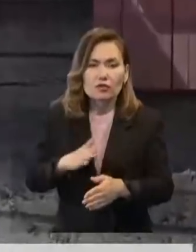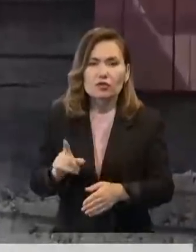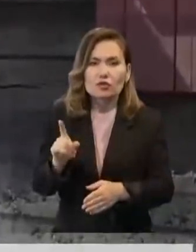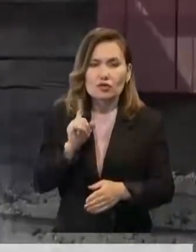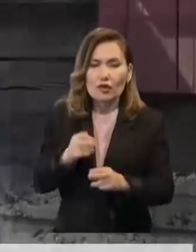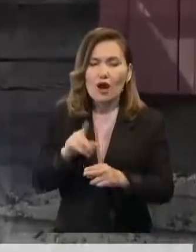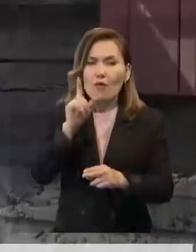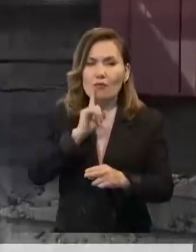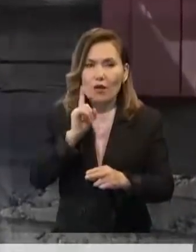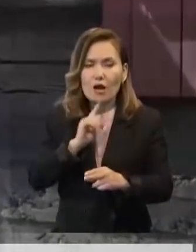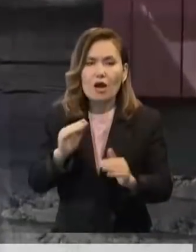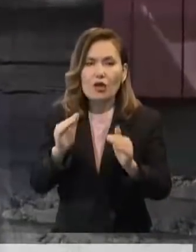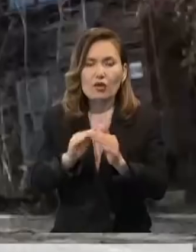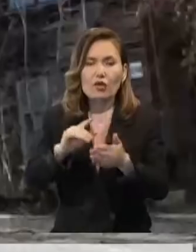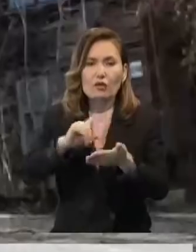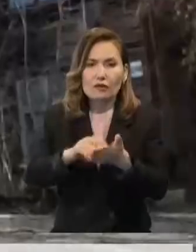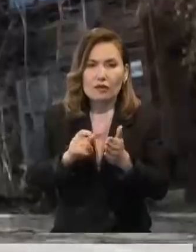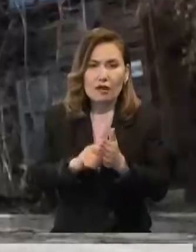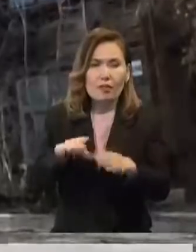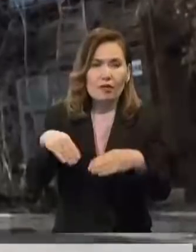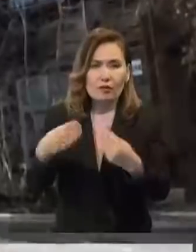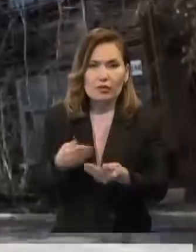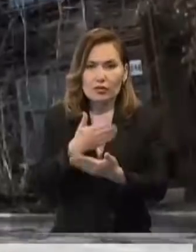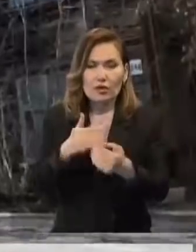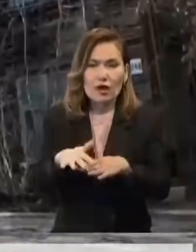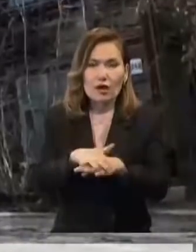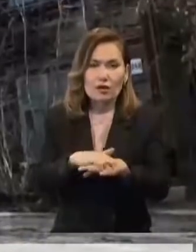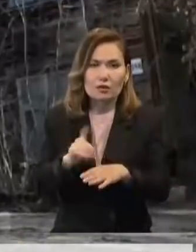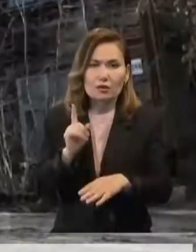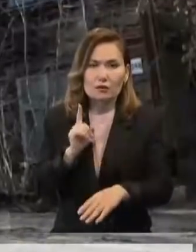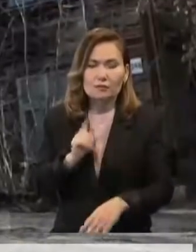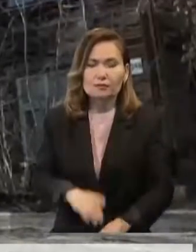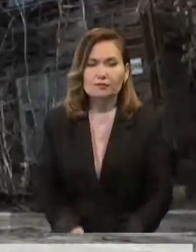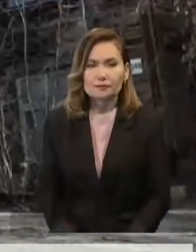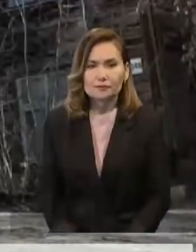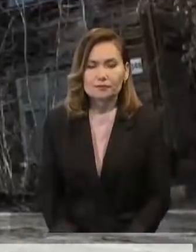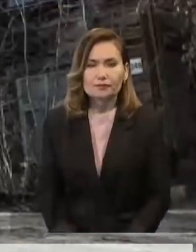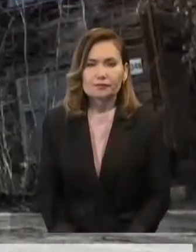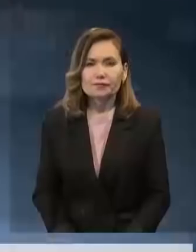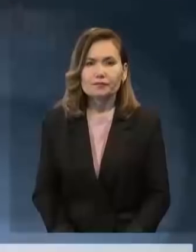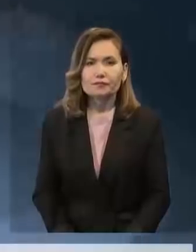бос пәтерлер жоқ. Ақмарал Есімханова және Марат Егіліков, Хабар 24, Павлодар.